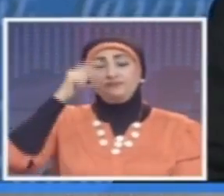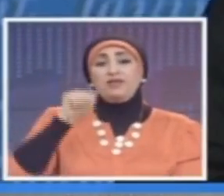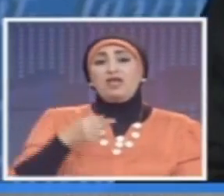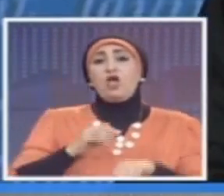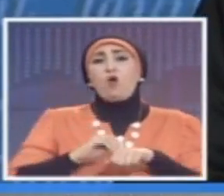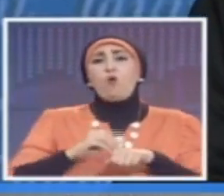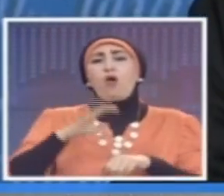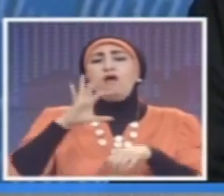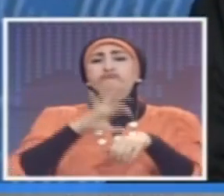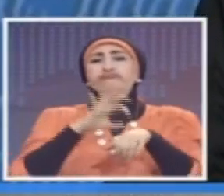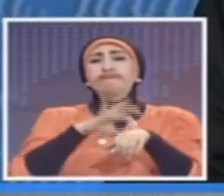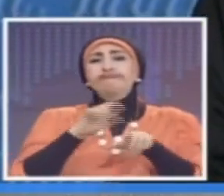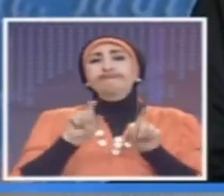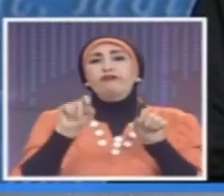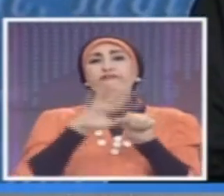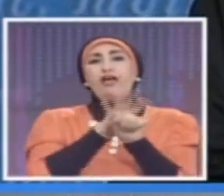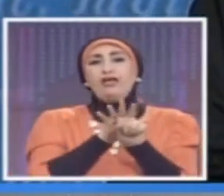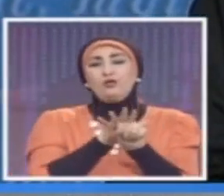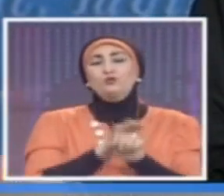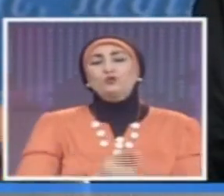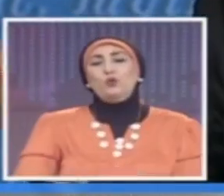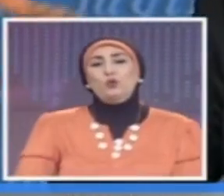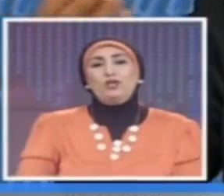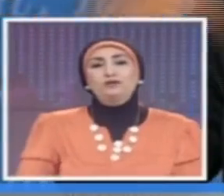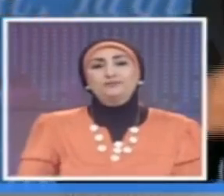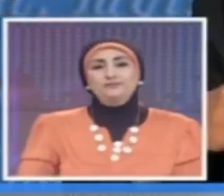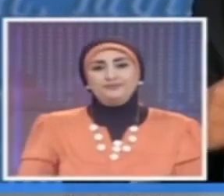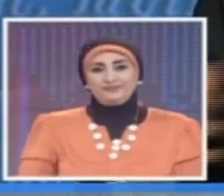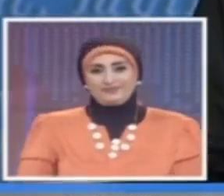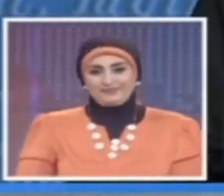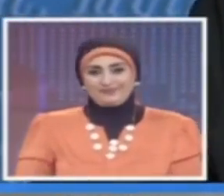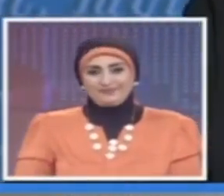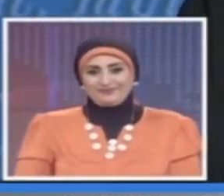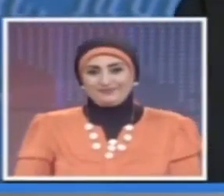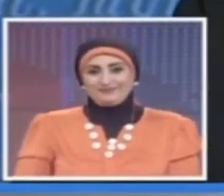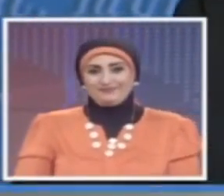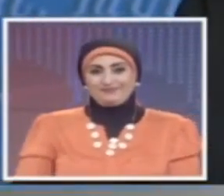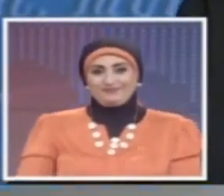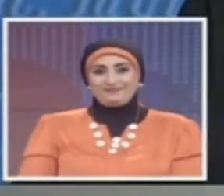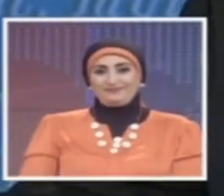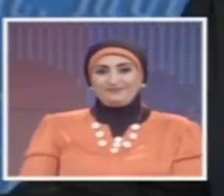وقد أصيب مدير حملة ترامب الانتخابية بيل ستين بفيروس كورونا.